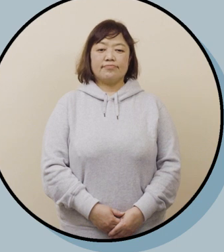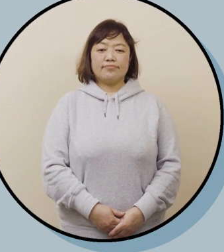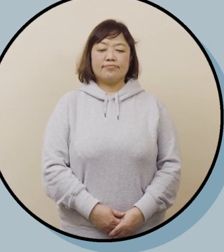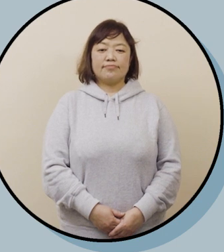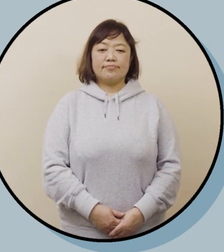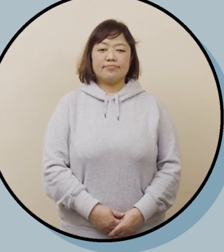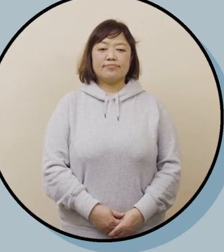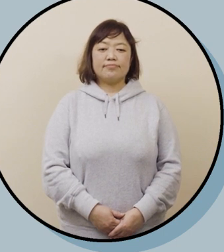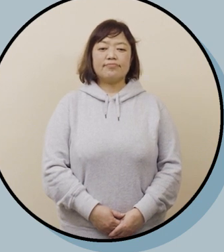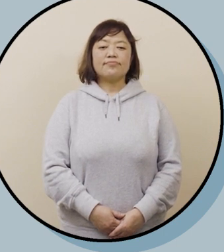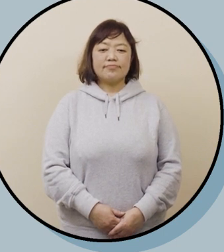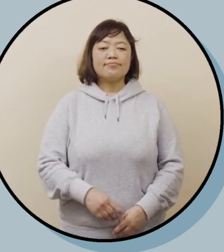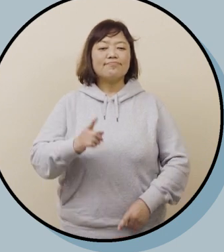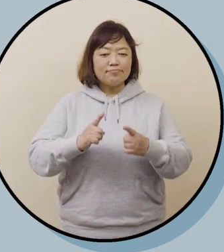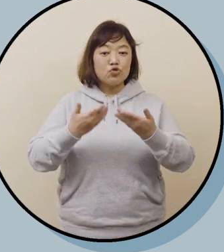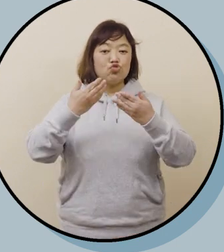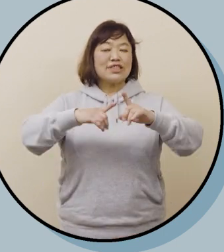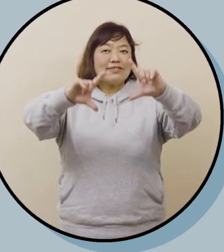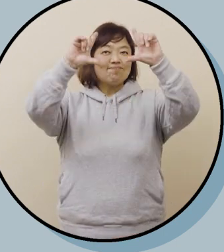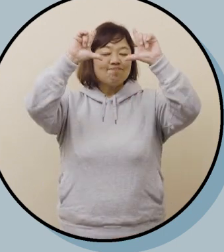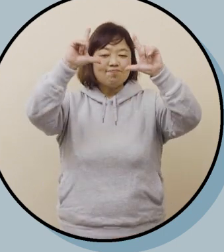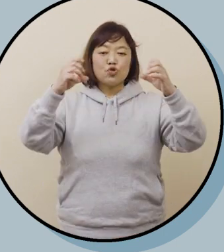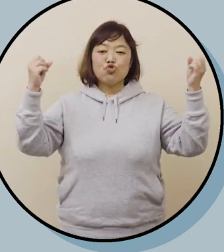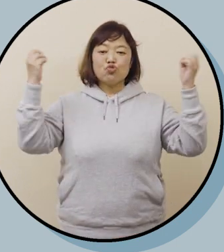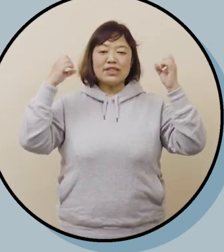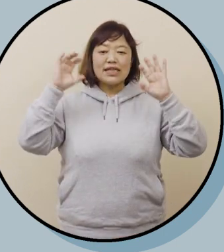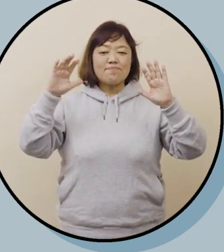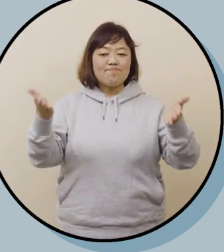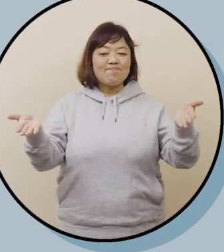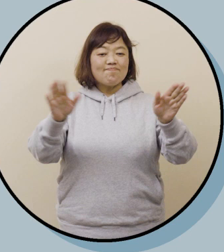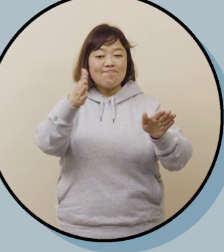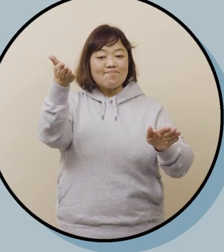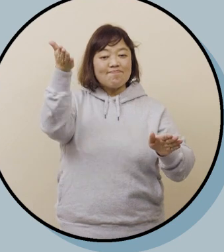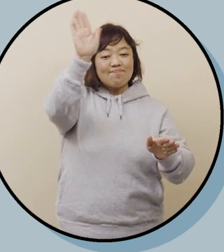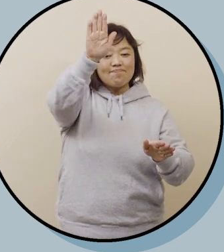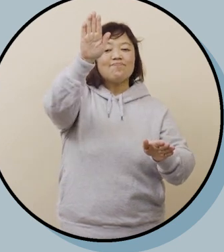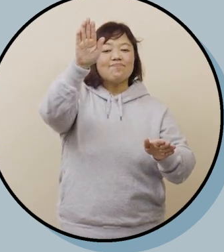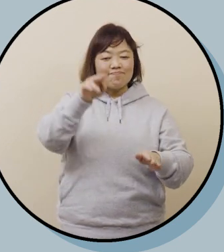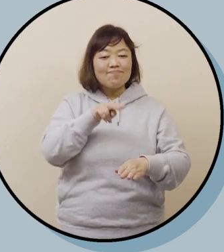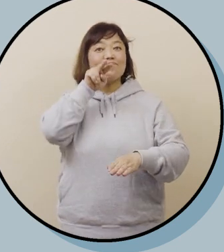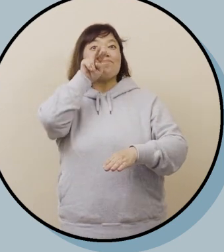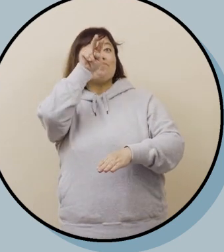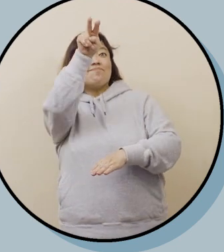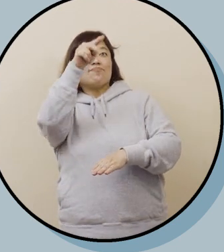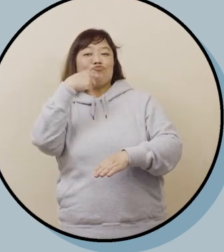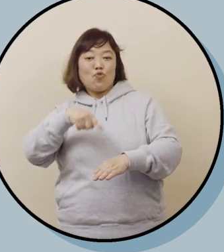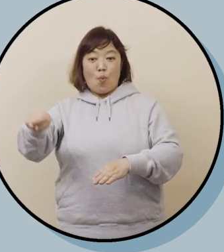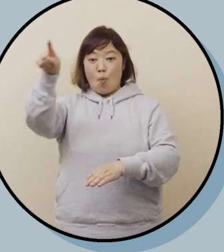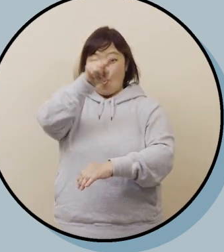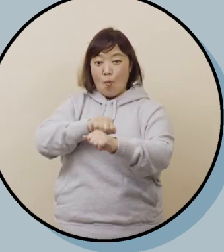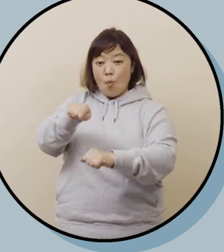ある種こうスクリーンとスピーカーがどのような形にあってもそれを